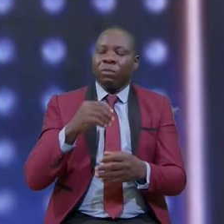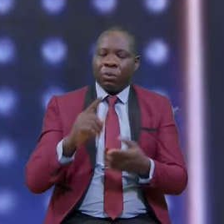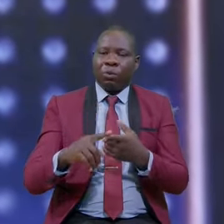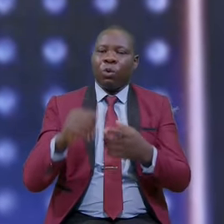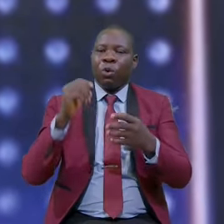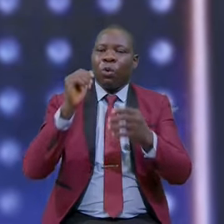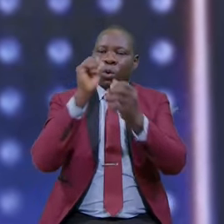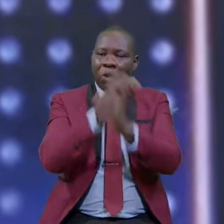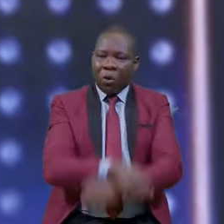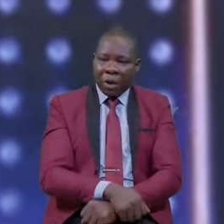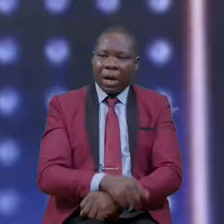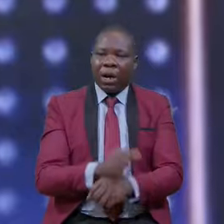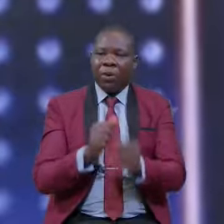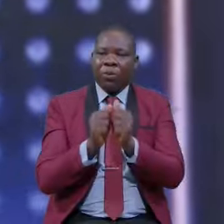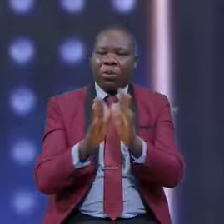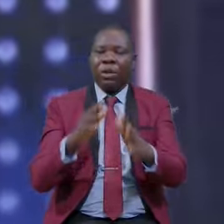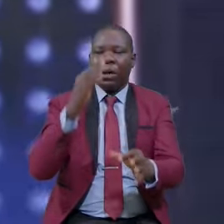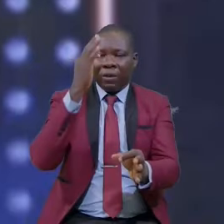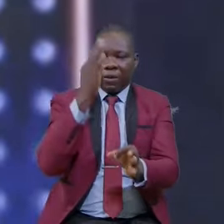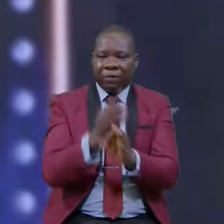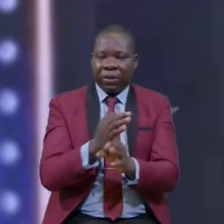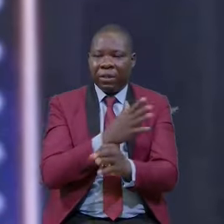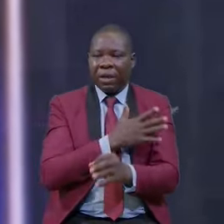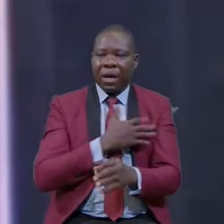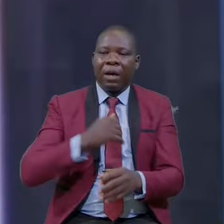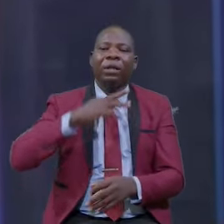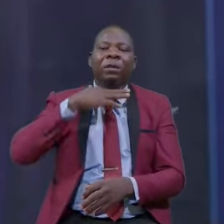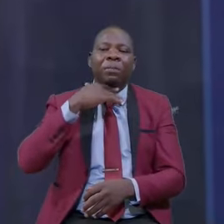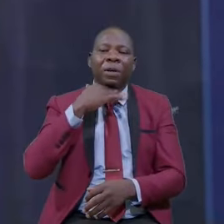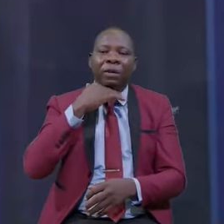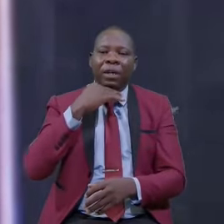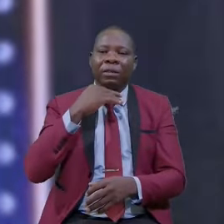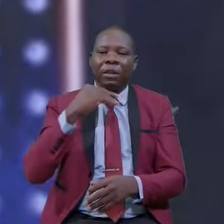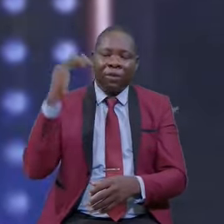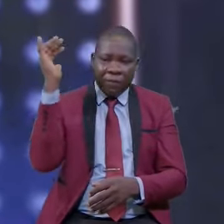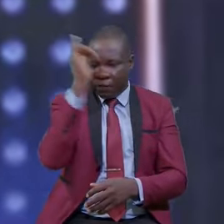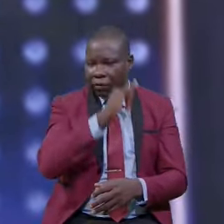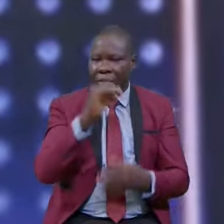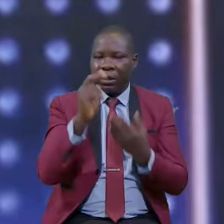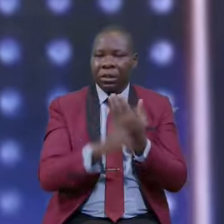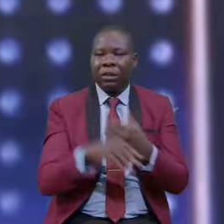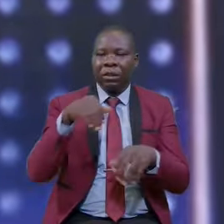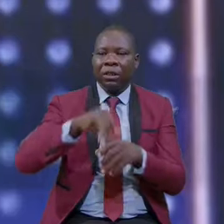C'est l'incrédulité plutôt et la folie perverse. En Jean chapitre